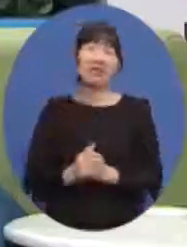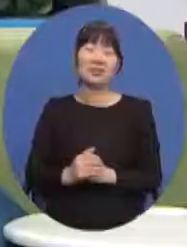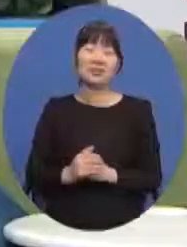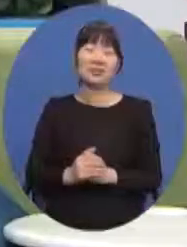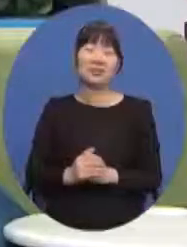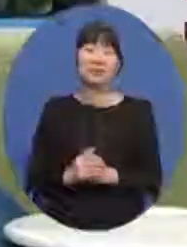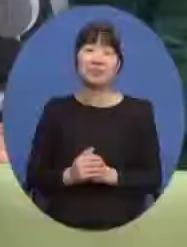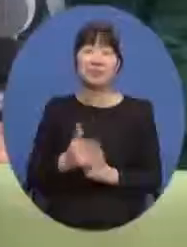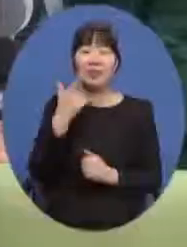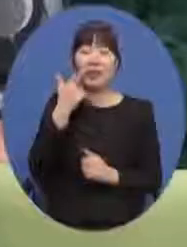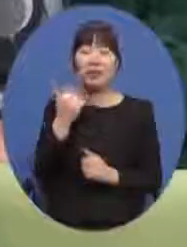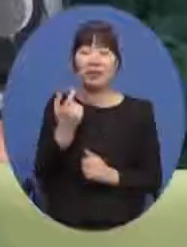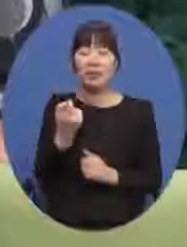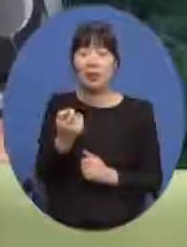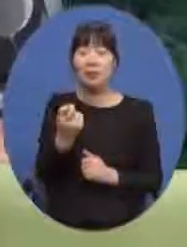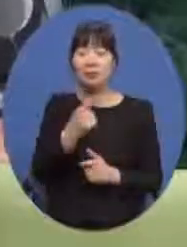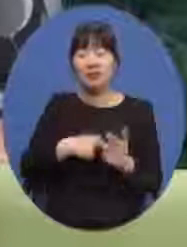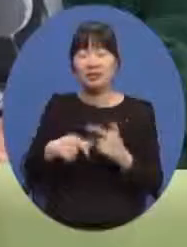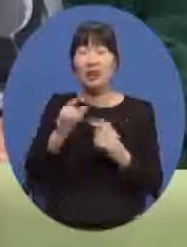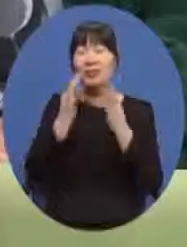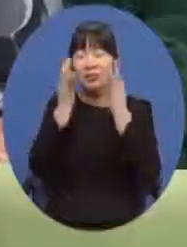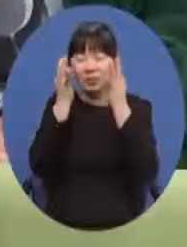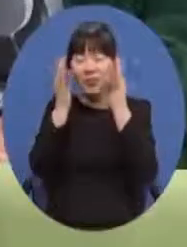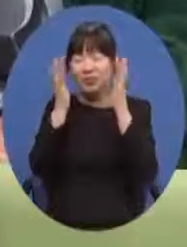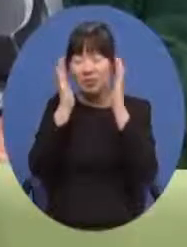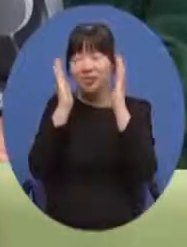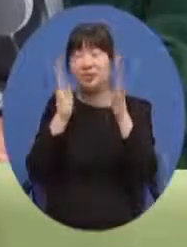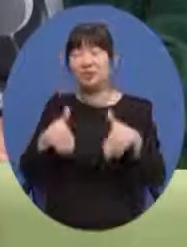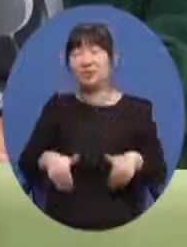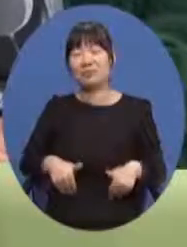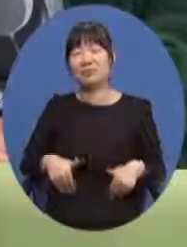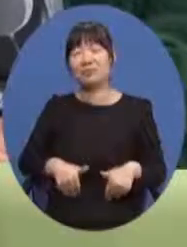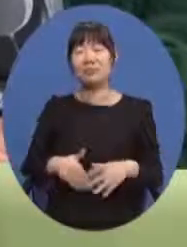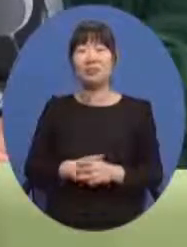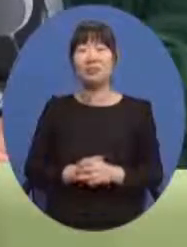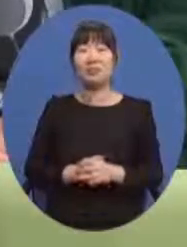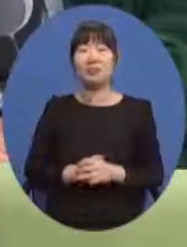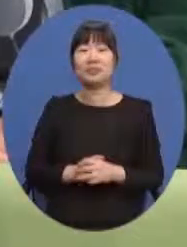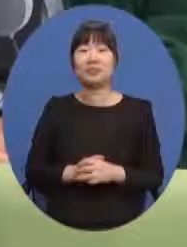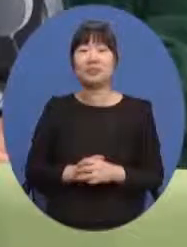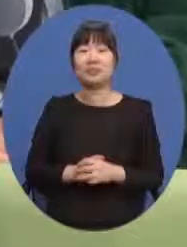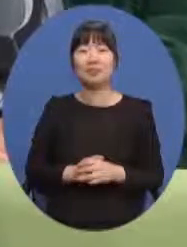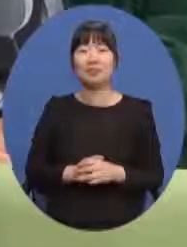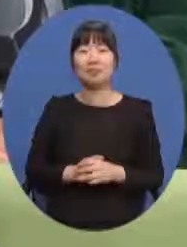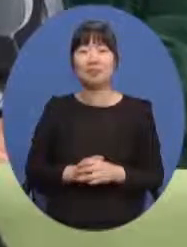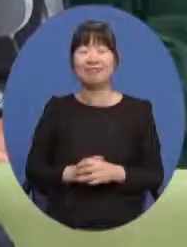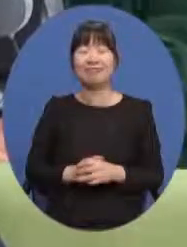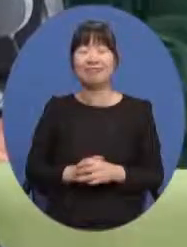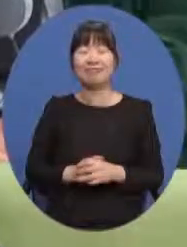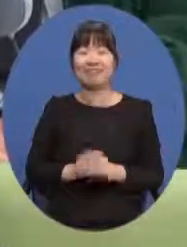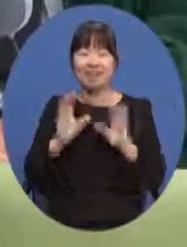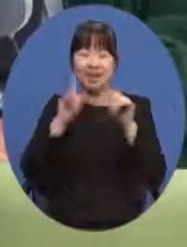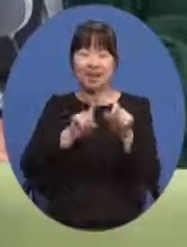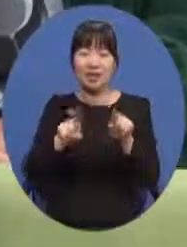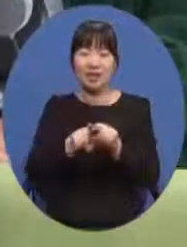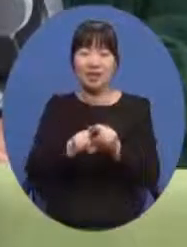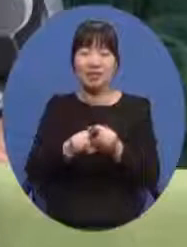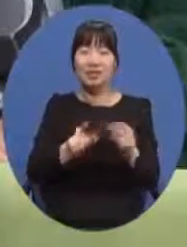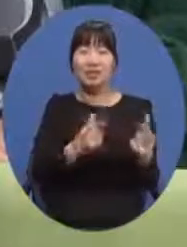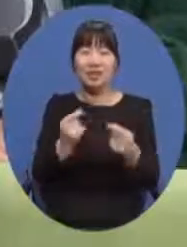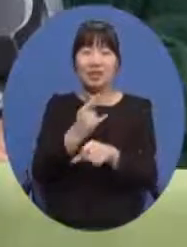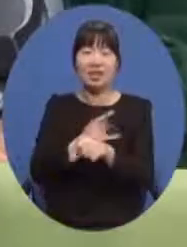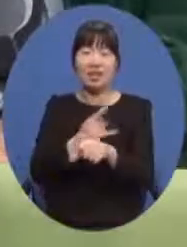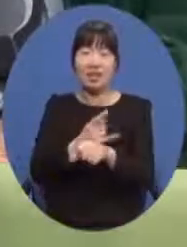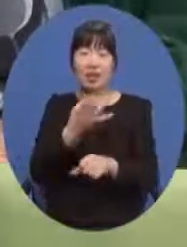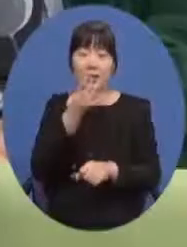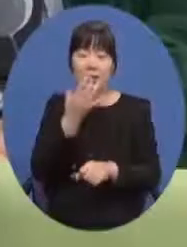그런 것도 아빠가 좀 공부를 좀 해야 되겠다 하는 생각을 저는 아주 진하게 했습니다. 그래서 아이들과 함께하고,